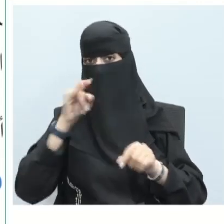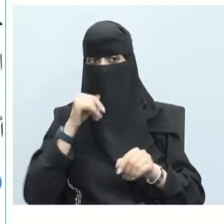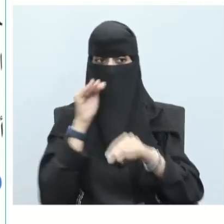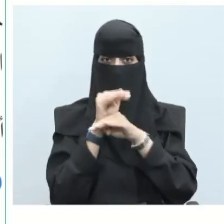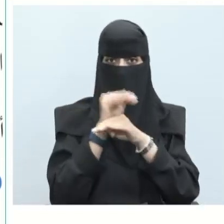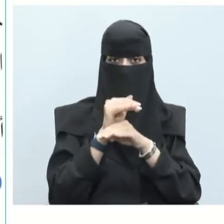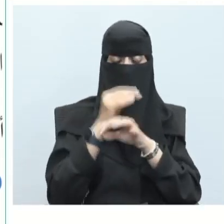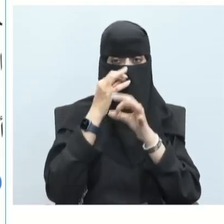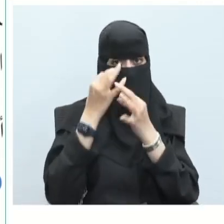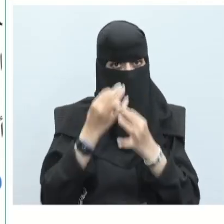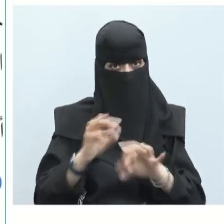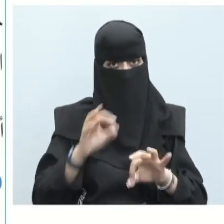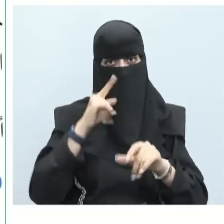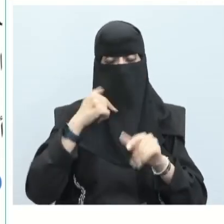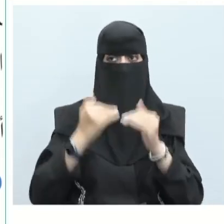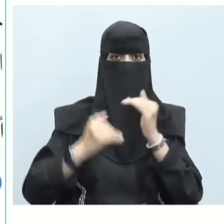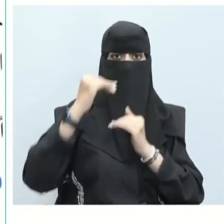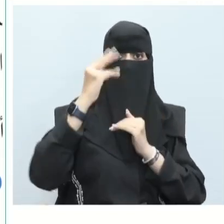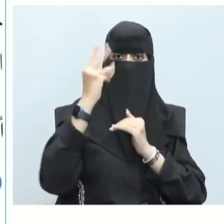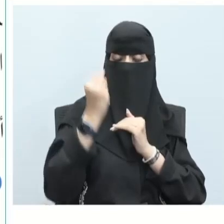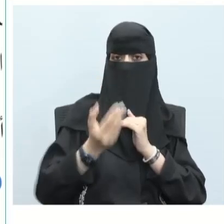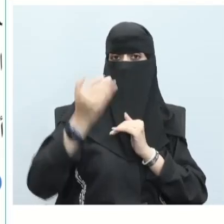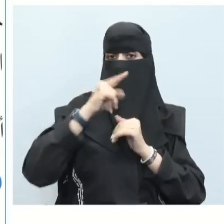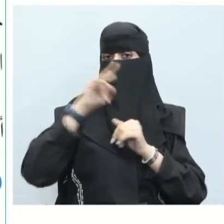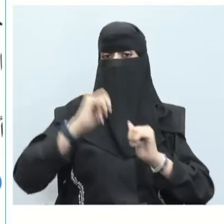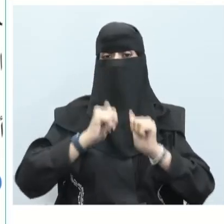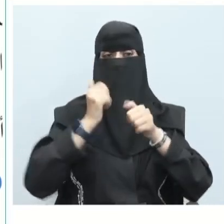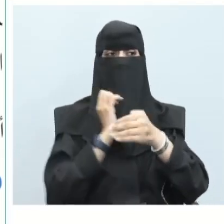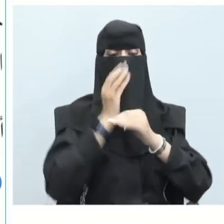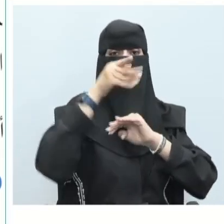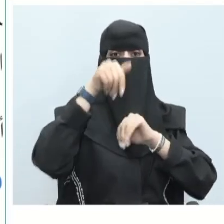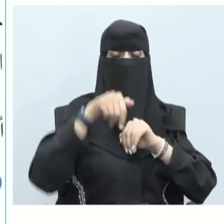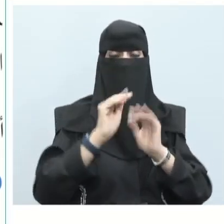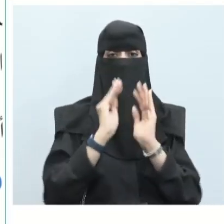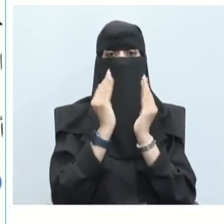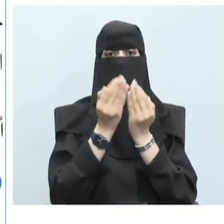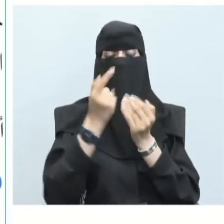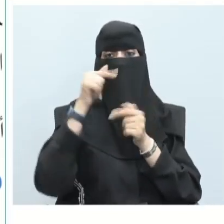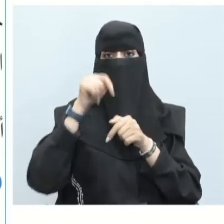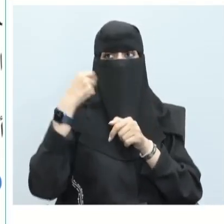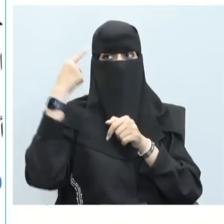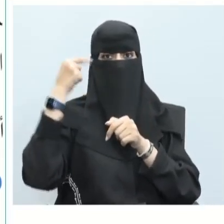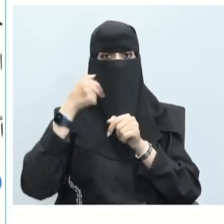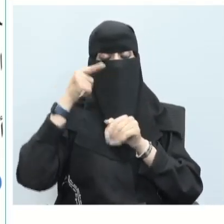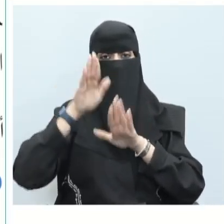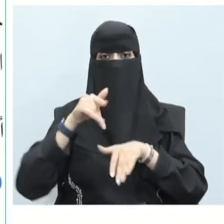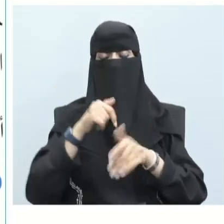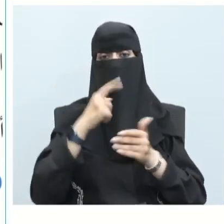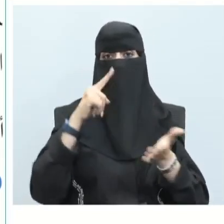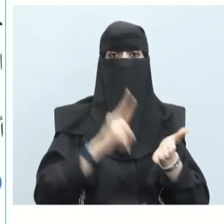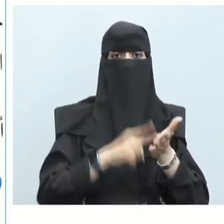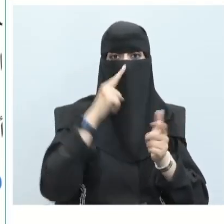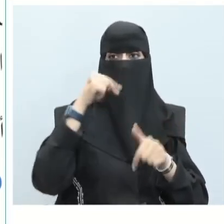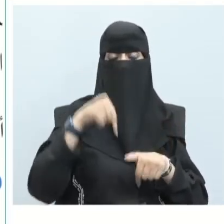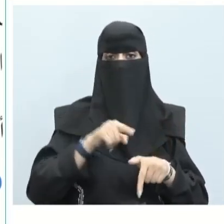مجموع مرتفع فان فلن تستطيع دخول الكليه التي تفكر بها اذا